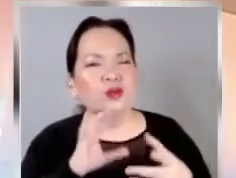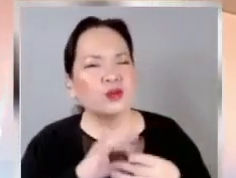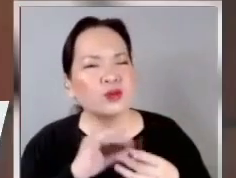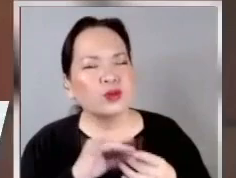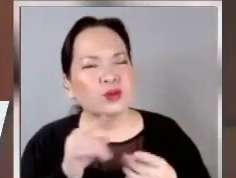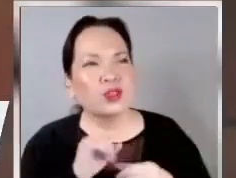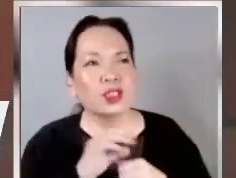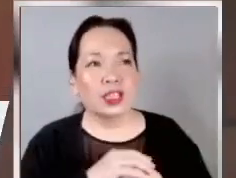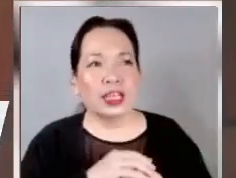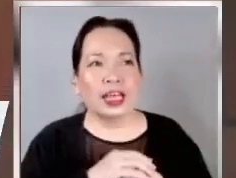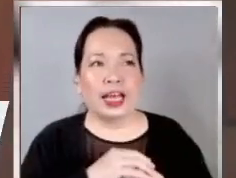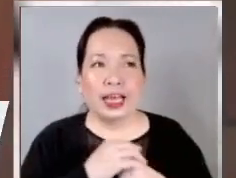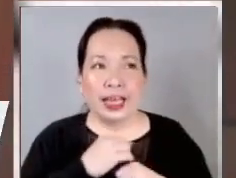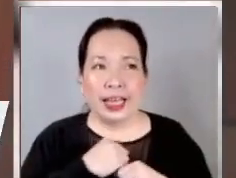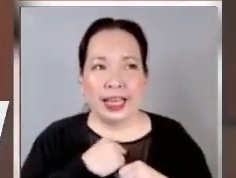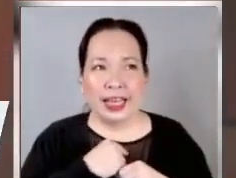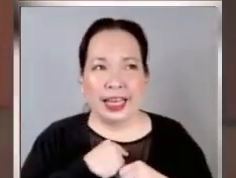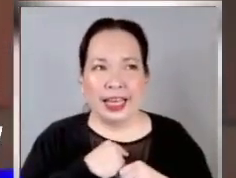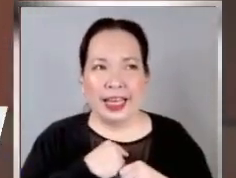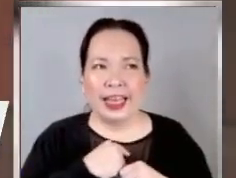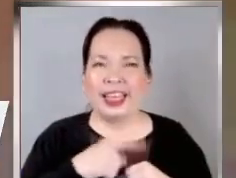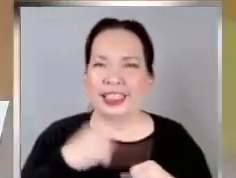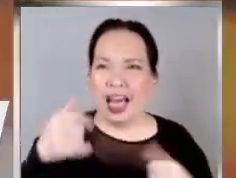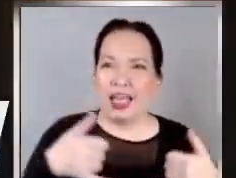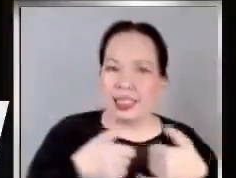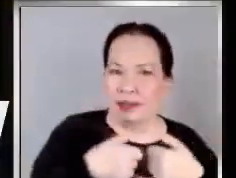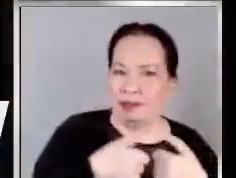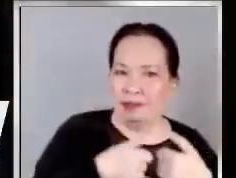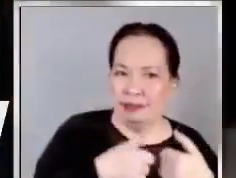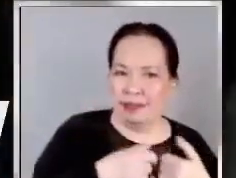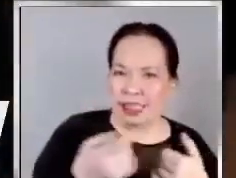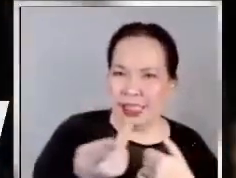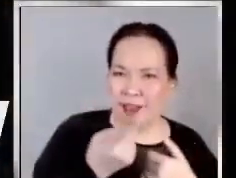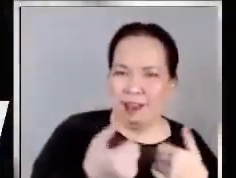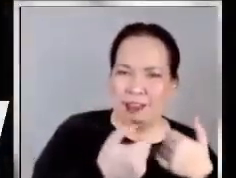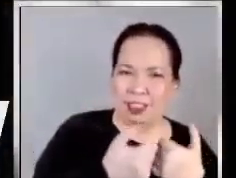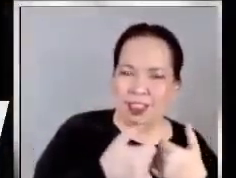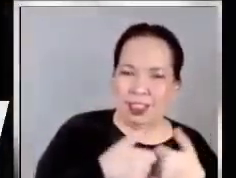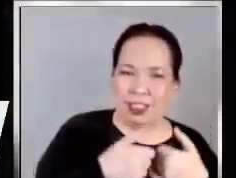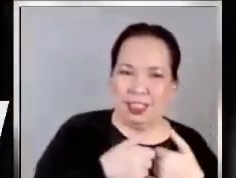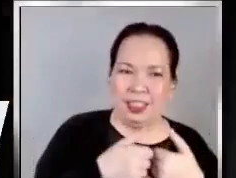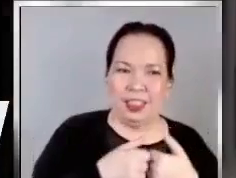si Kuya Radson about games. Naglalaro po kami dalawa.